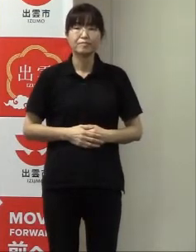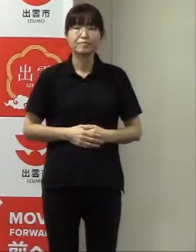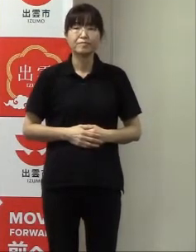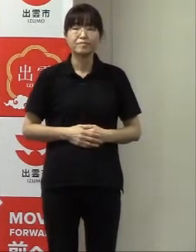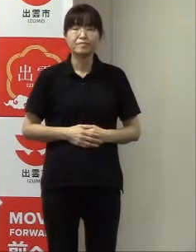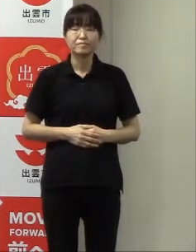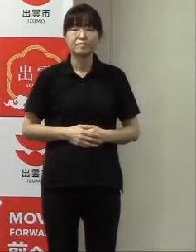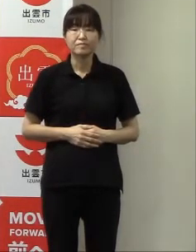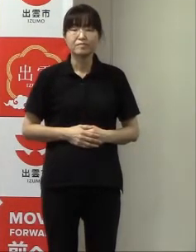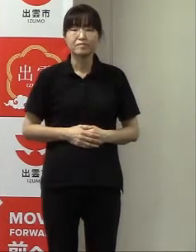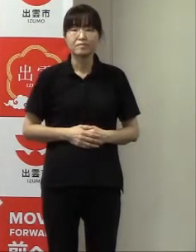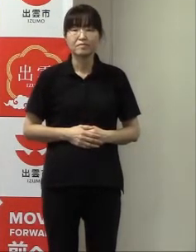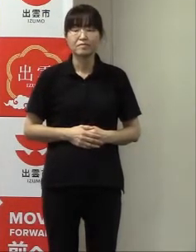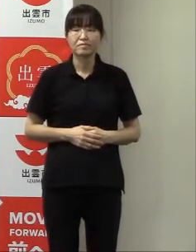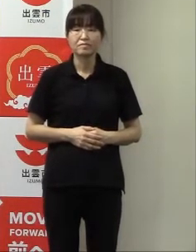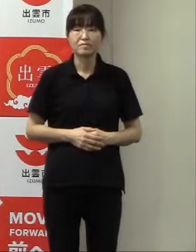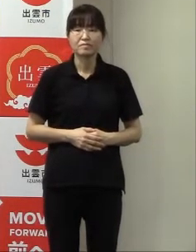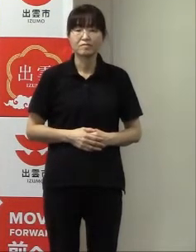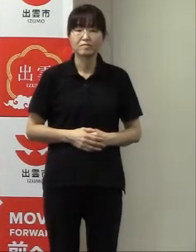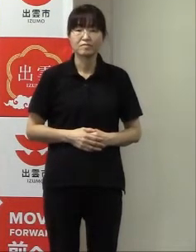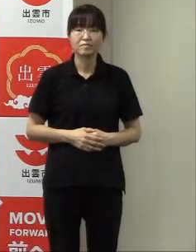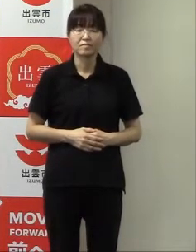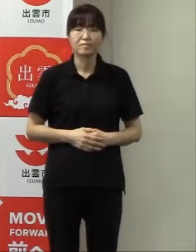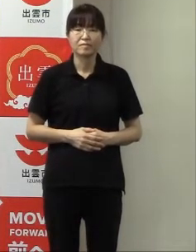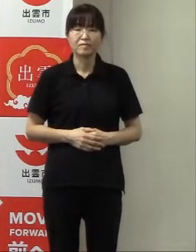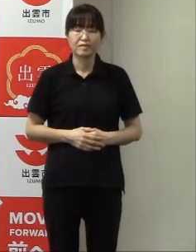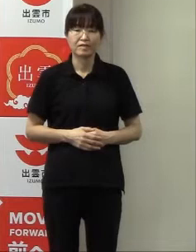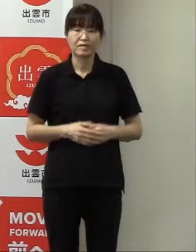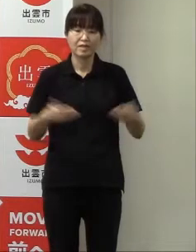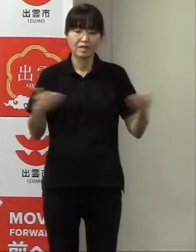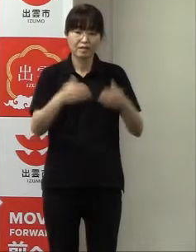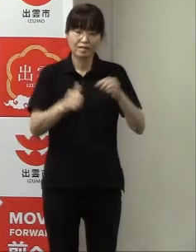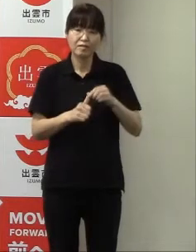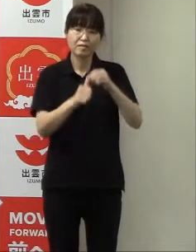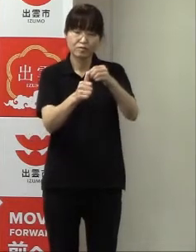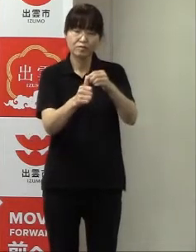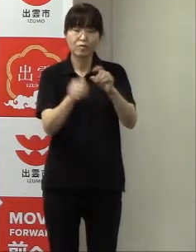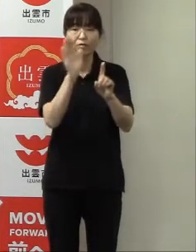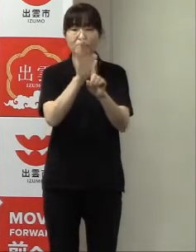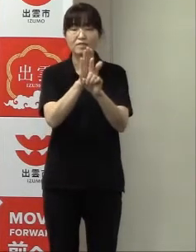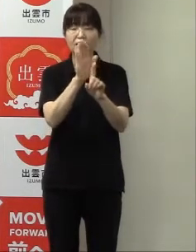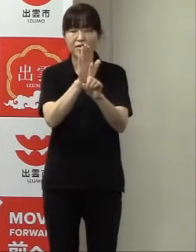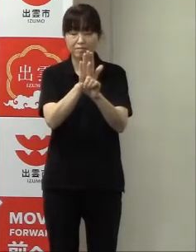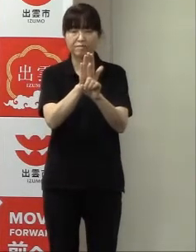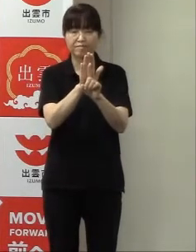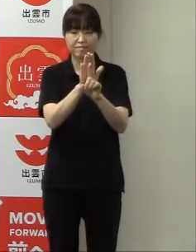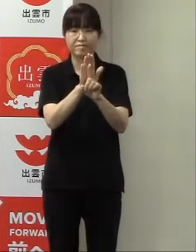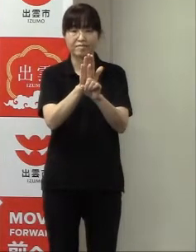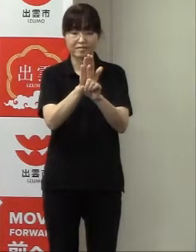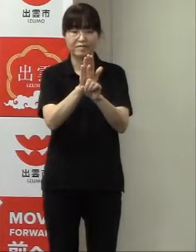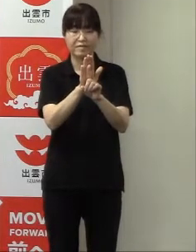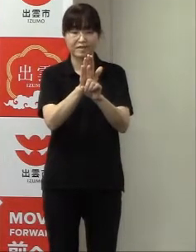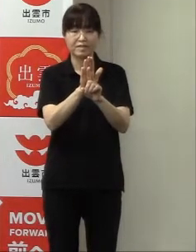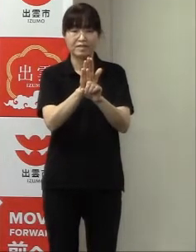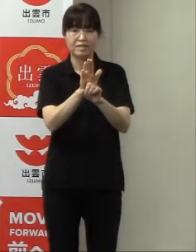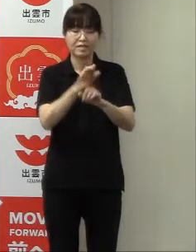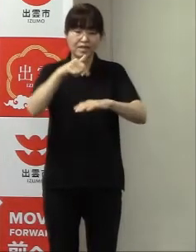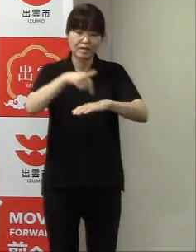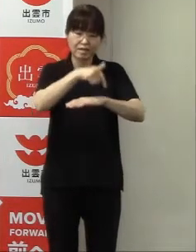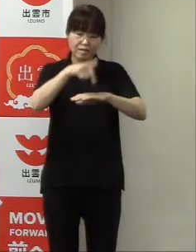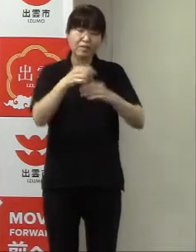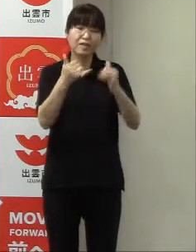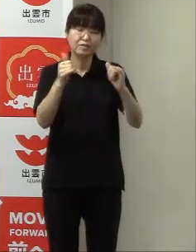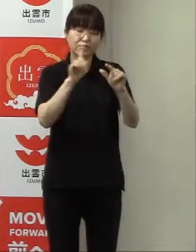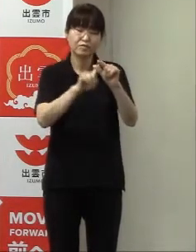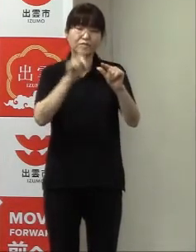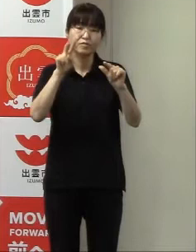就労支援 日系ブラジル人を中心とした外